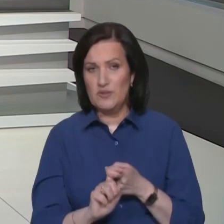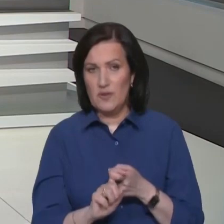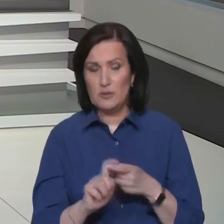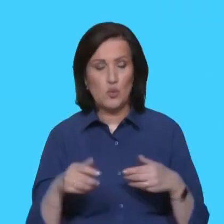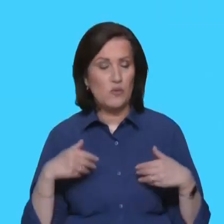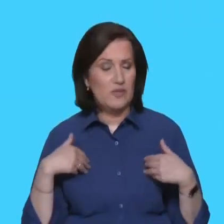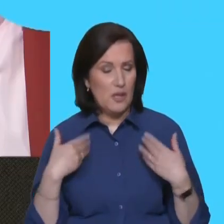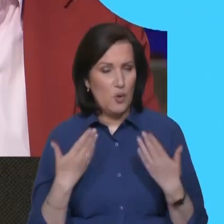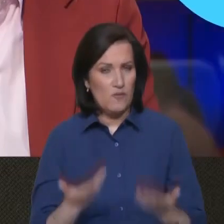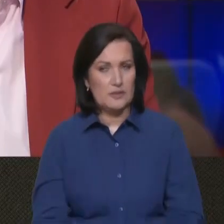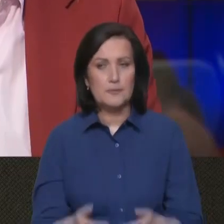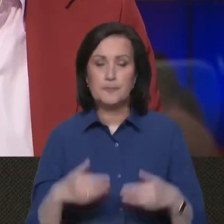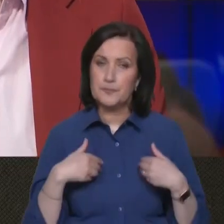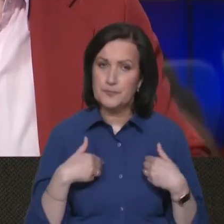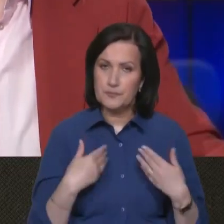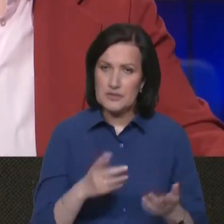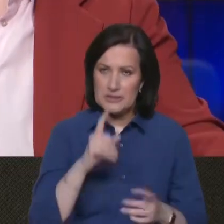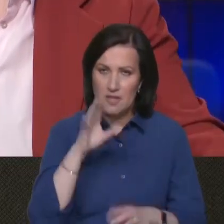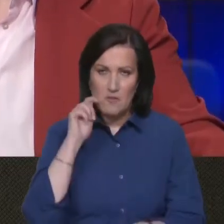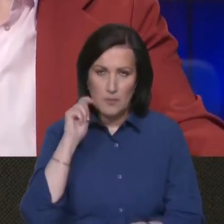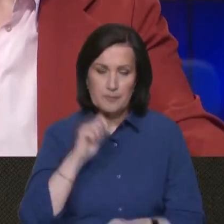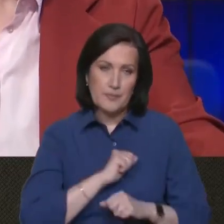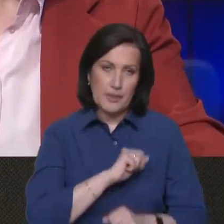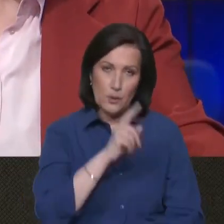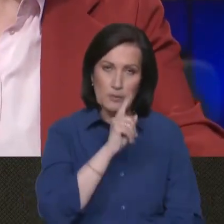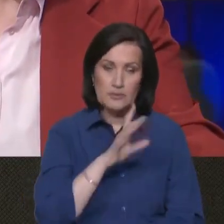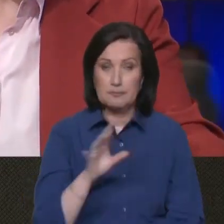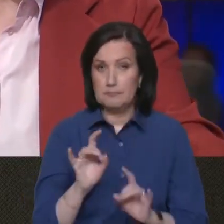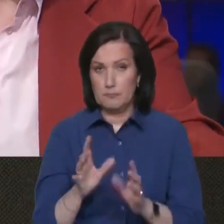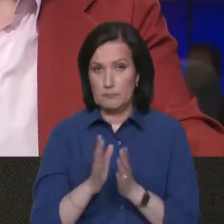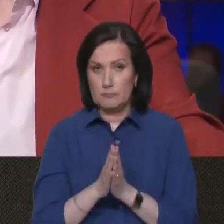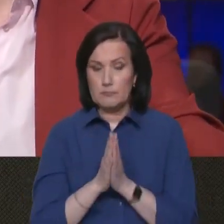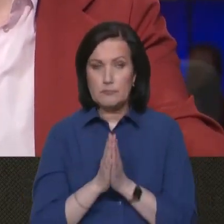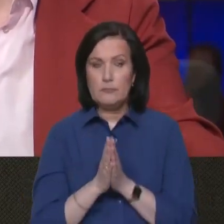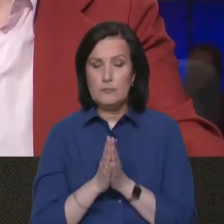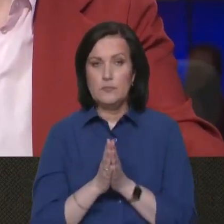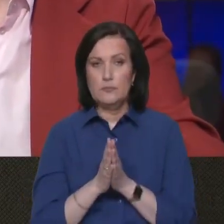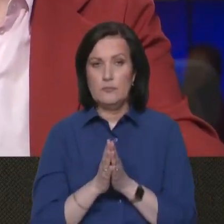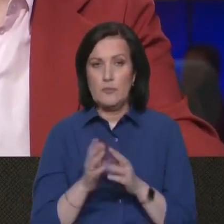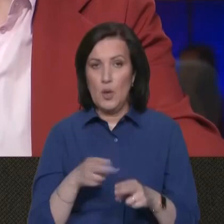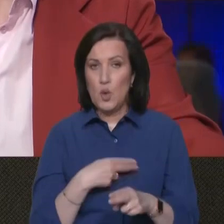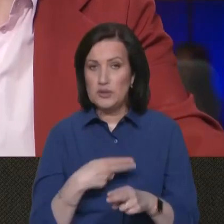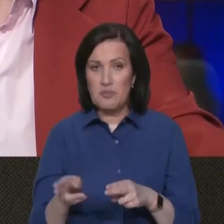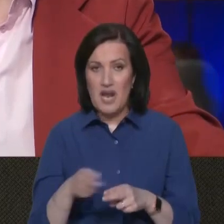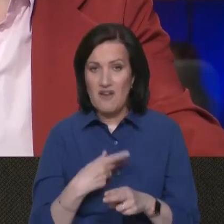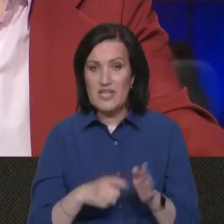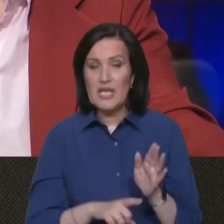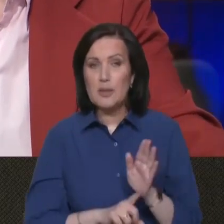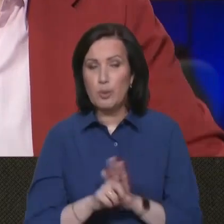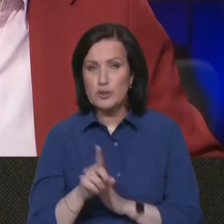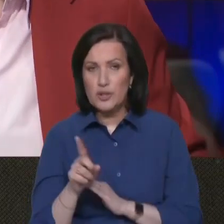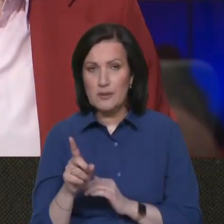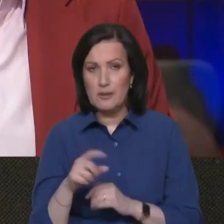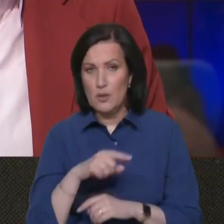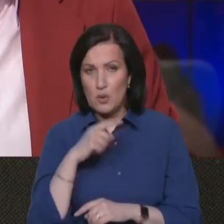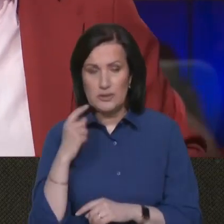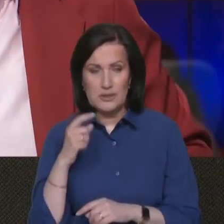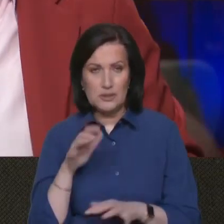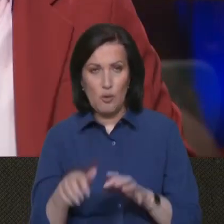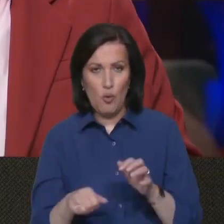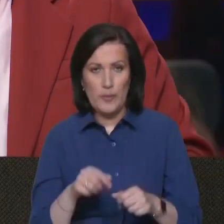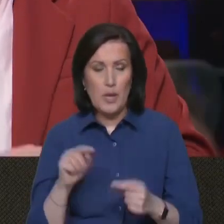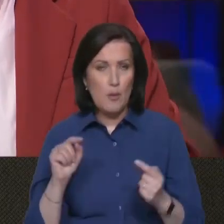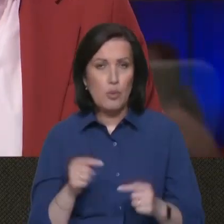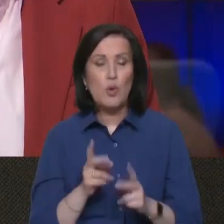вас. Вітаю вас, слава Україні. Героям слава. Розкажіть, будь ласка, розправи, які розпочали російські